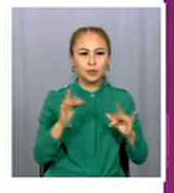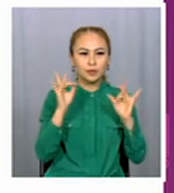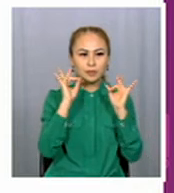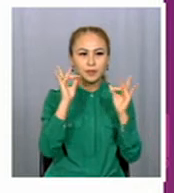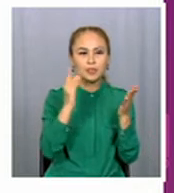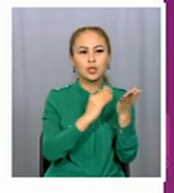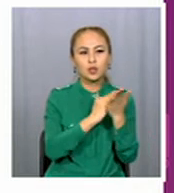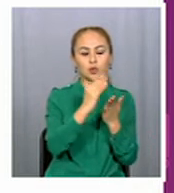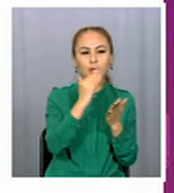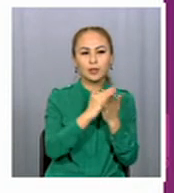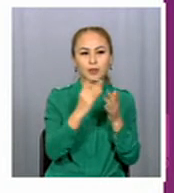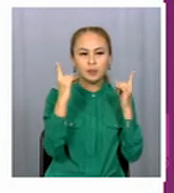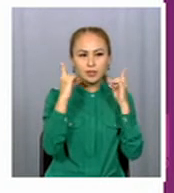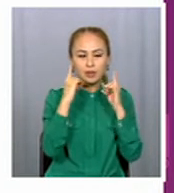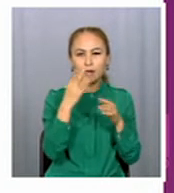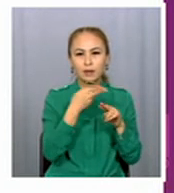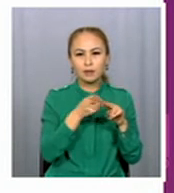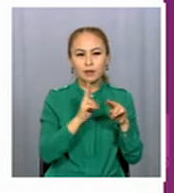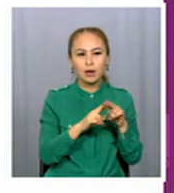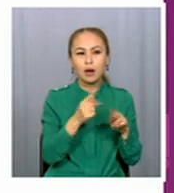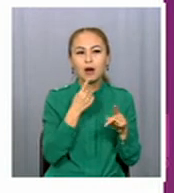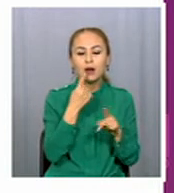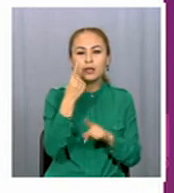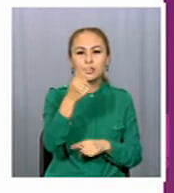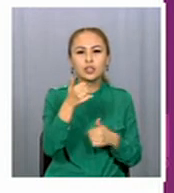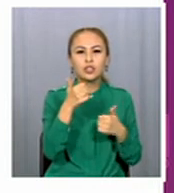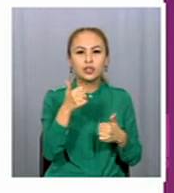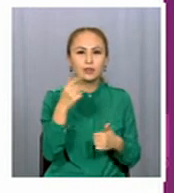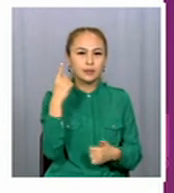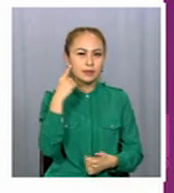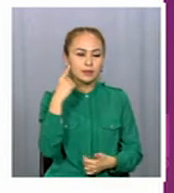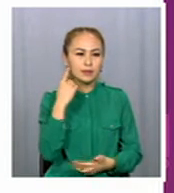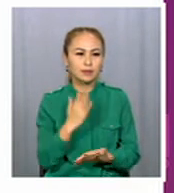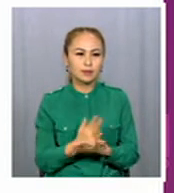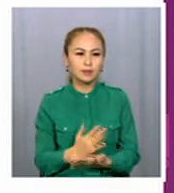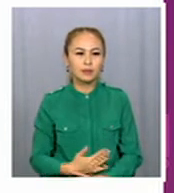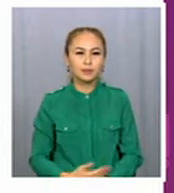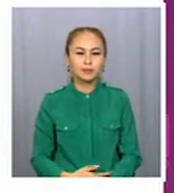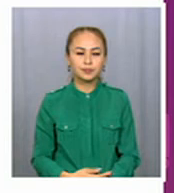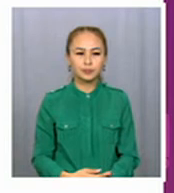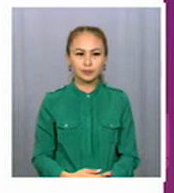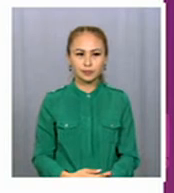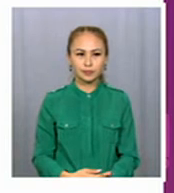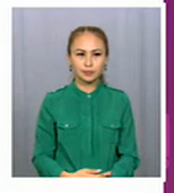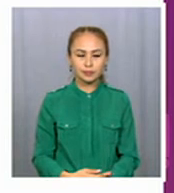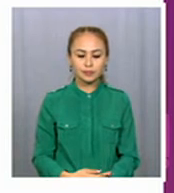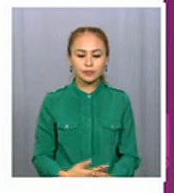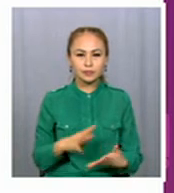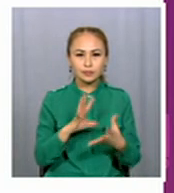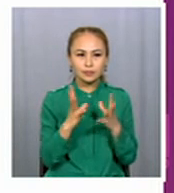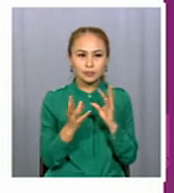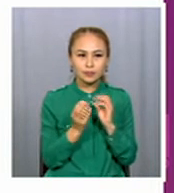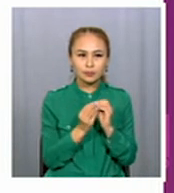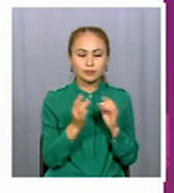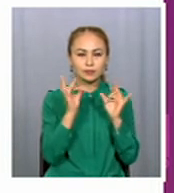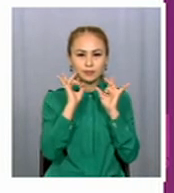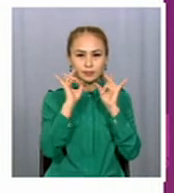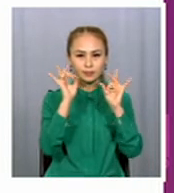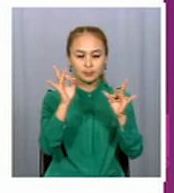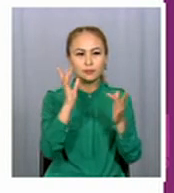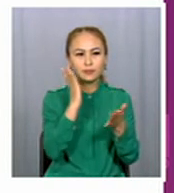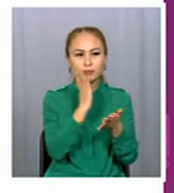Төмен дыбыстар жоғарғы дыбыстарға қарағанда алысқа жақсы жетеді. Сонымен дыбыс